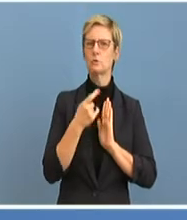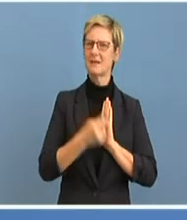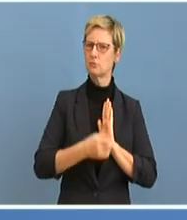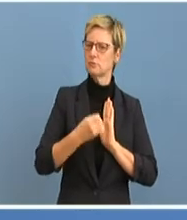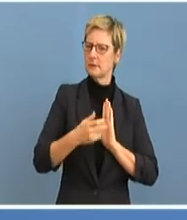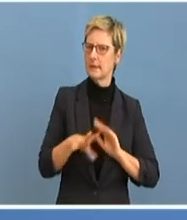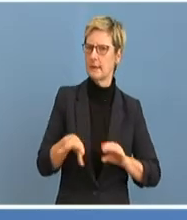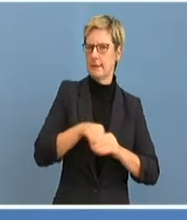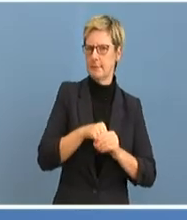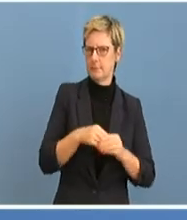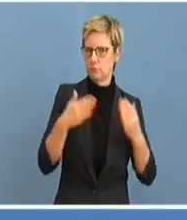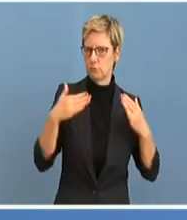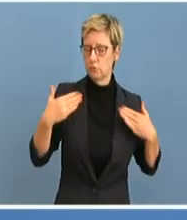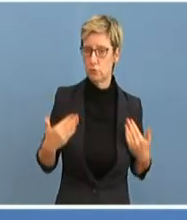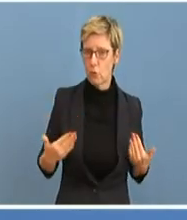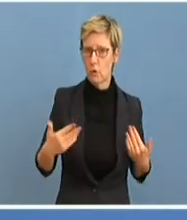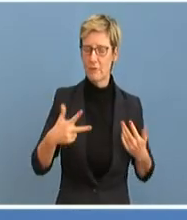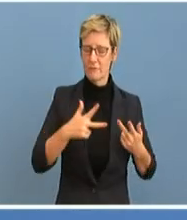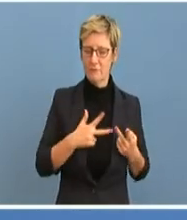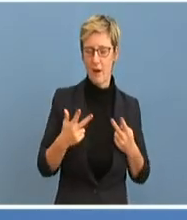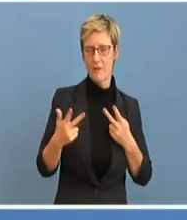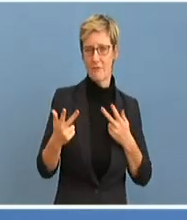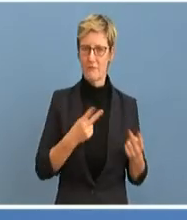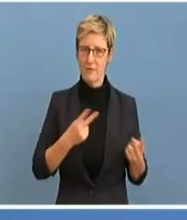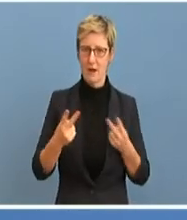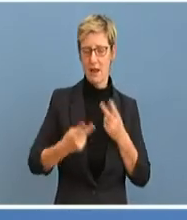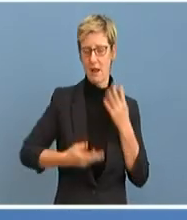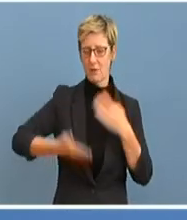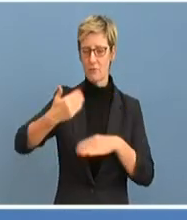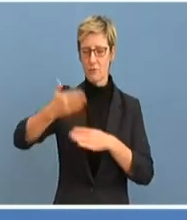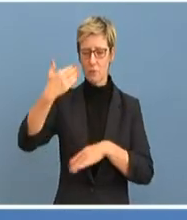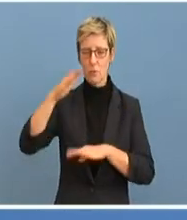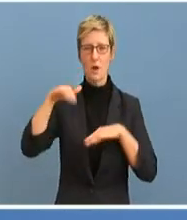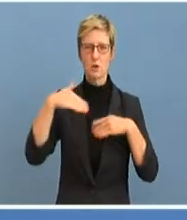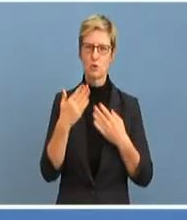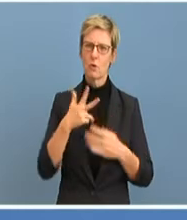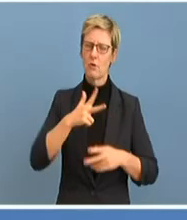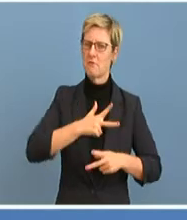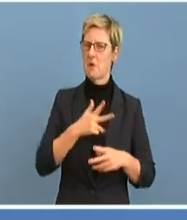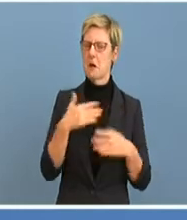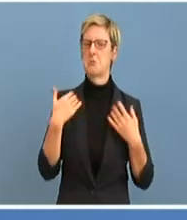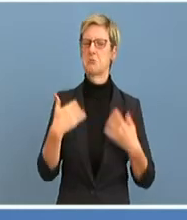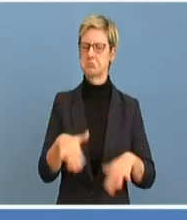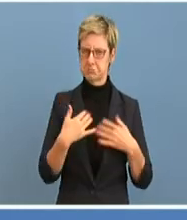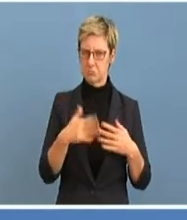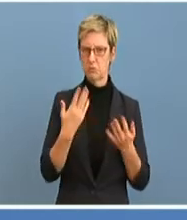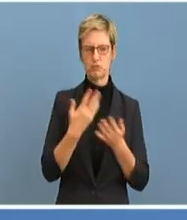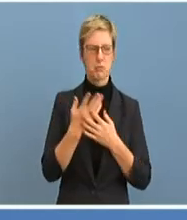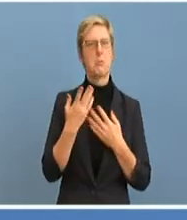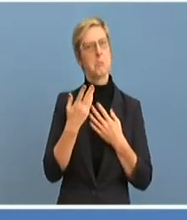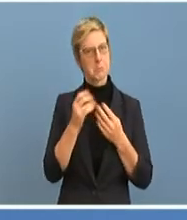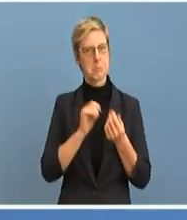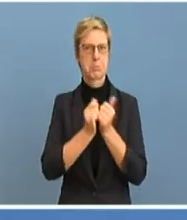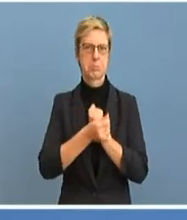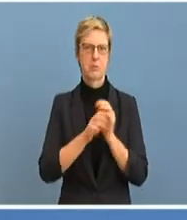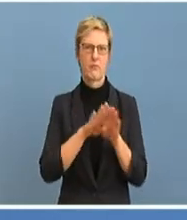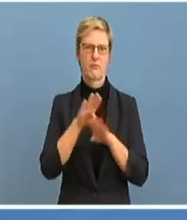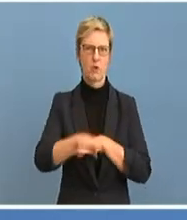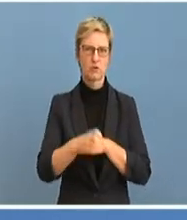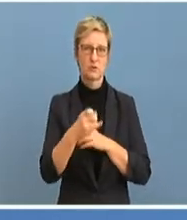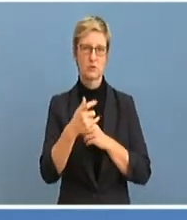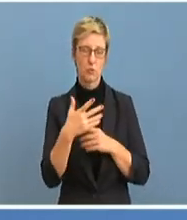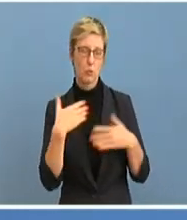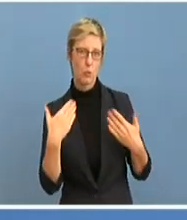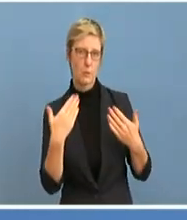das Modernste, was wir im Rahmen eines solchen Abkommens als EU bisher verhandelt haben. Und gleichwohl gilt das, was ich gerade